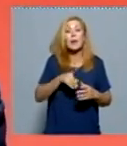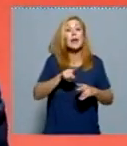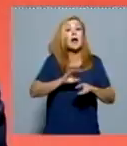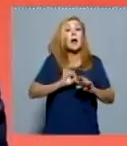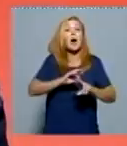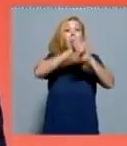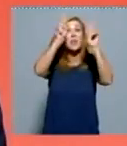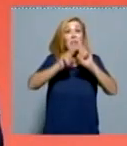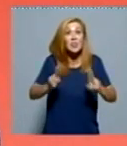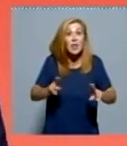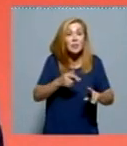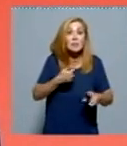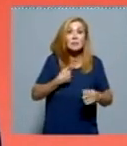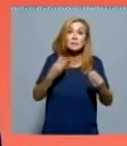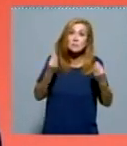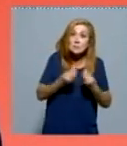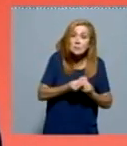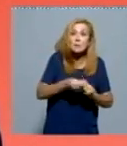το διεθνή παράγοντα, αυτό να της επιβληθεί.